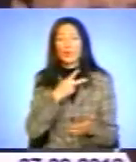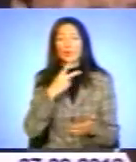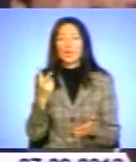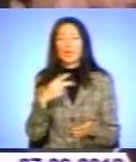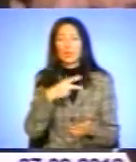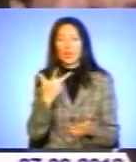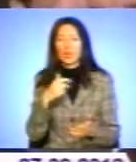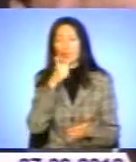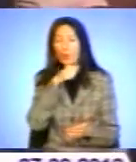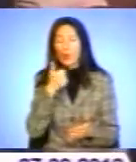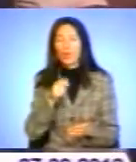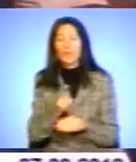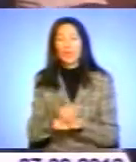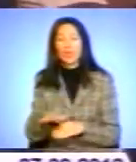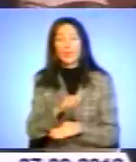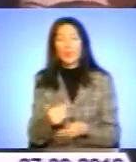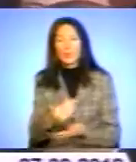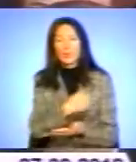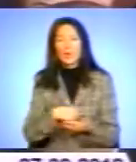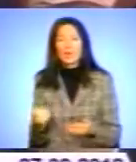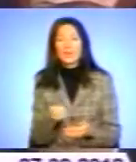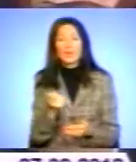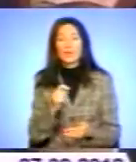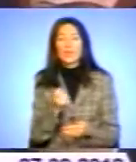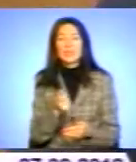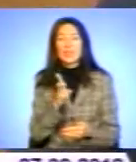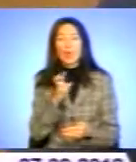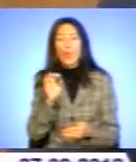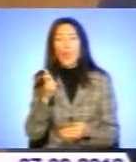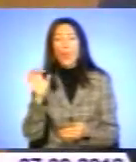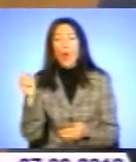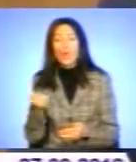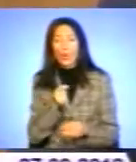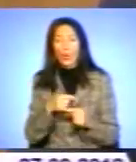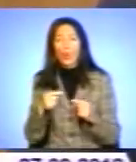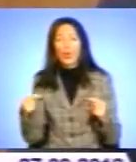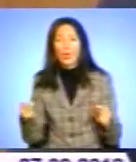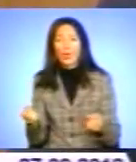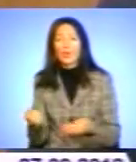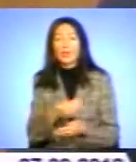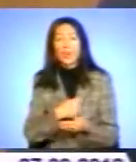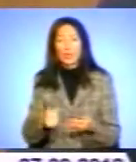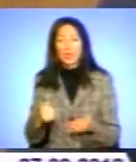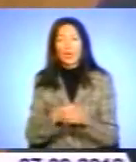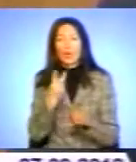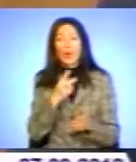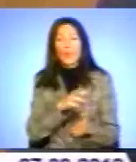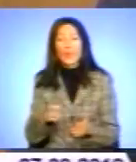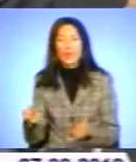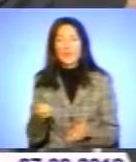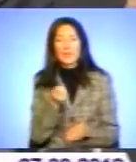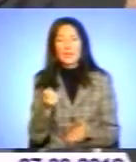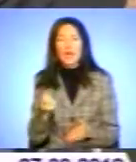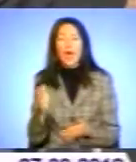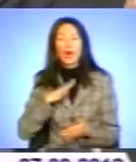2012-2013 років. На Тернопільщині зібрали зернові та зернобобові культури. Намолотили до 2 мільйонів зерна. Ще очікують зібрати 600 тисяч